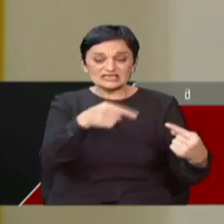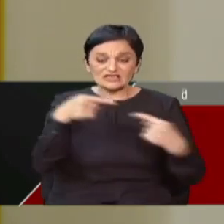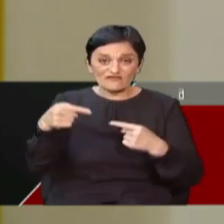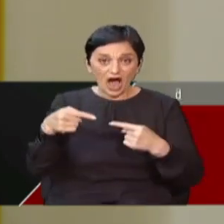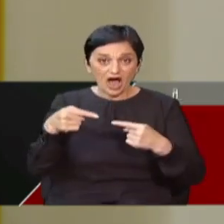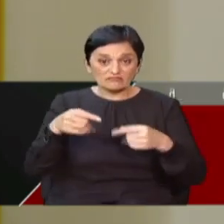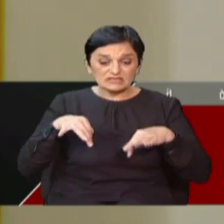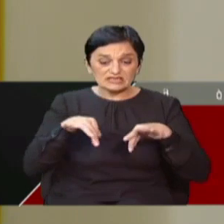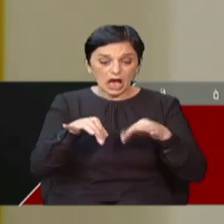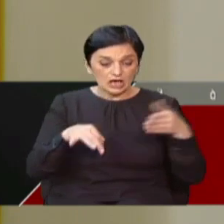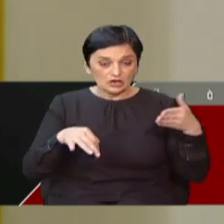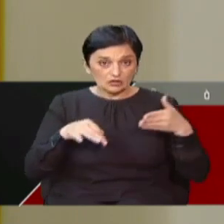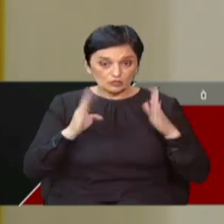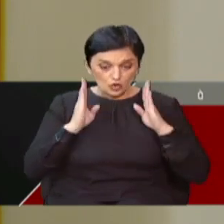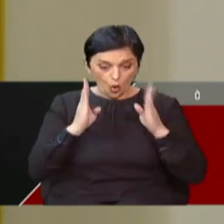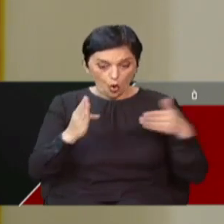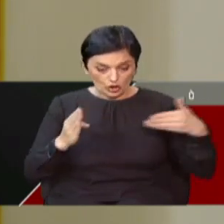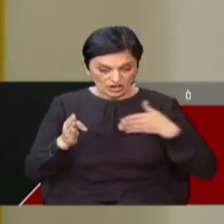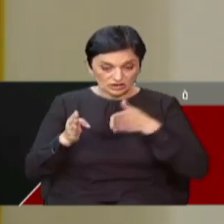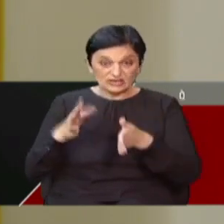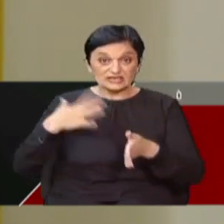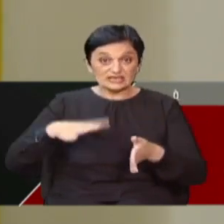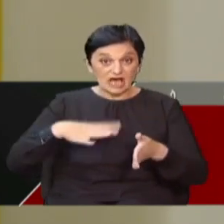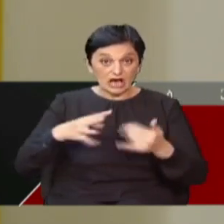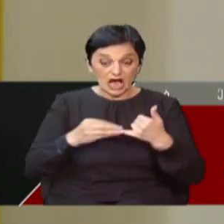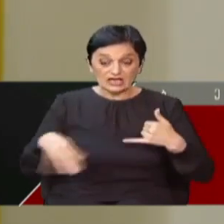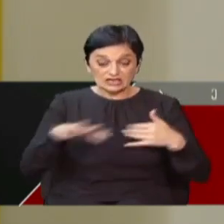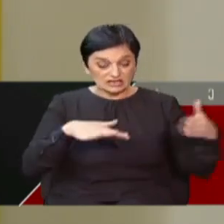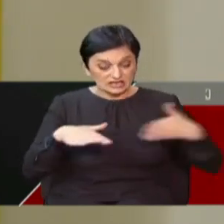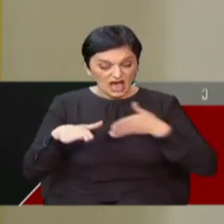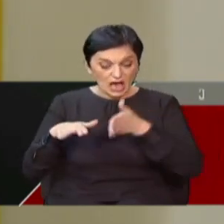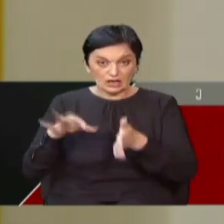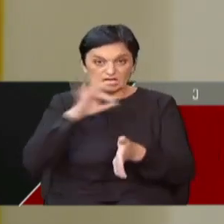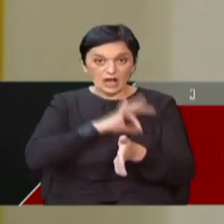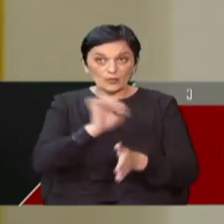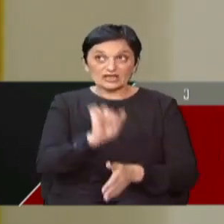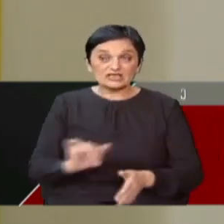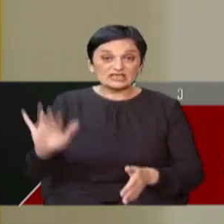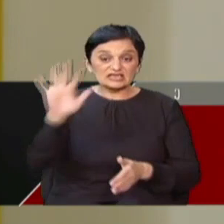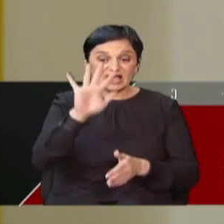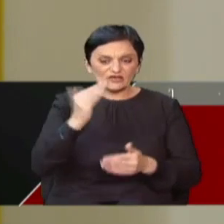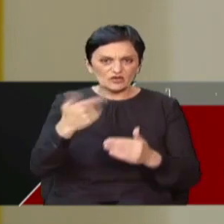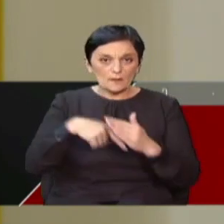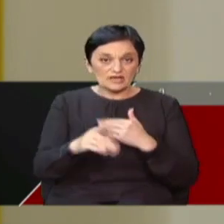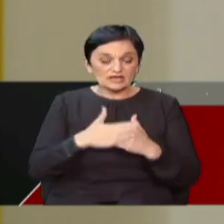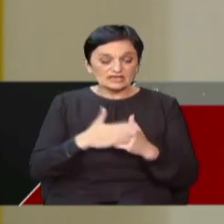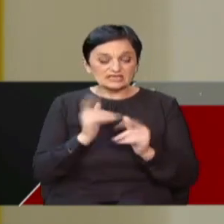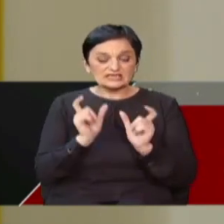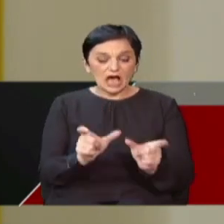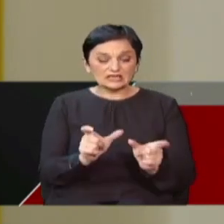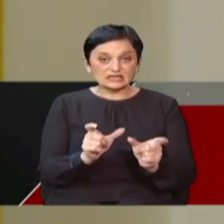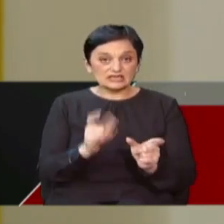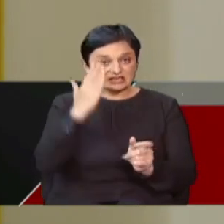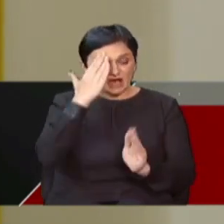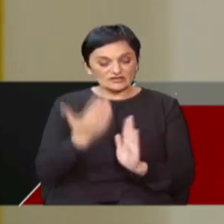სატრანსპორტო კორიდორები, საქართველოს ტერიტორიის გამოყენება ხდება დასავლეთის მიერ დაკისრებული სანქციების